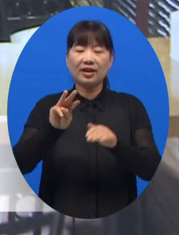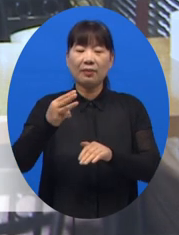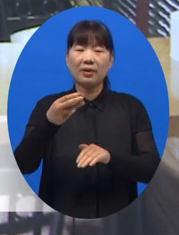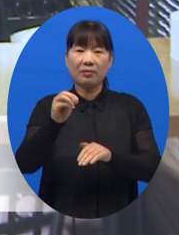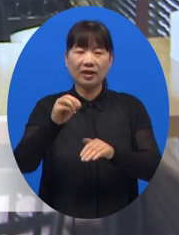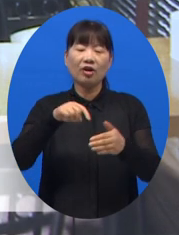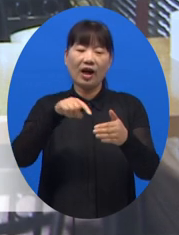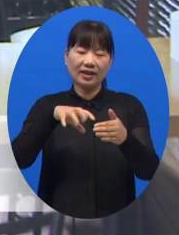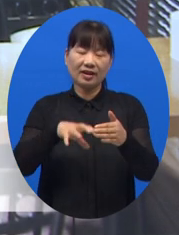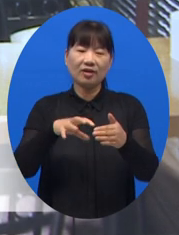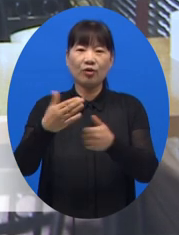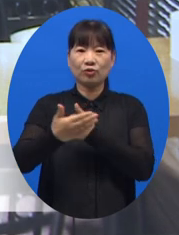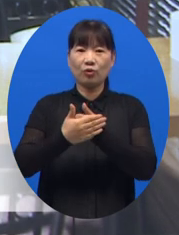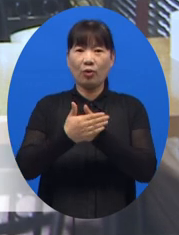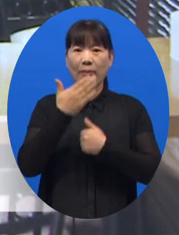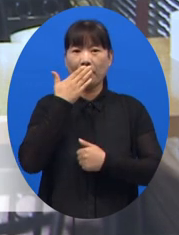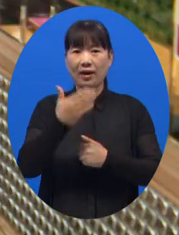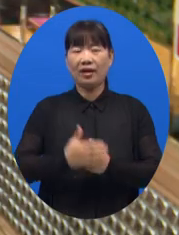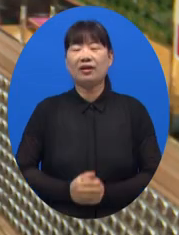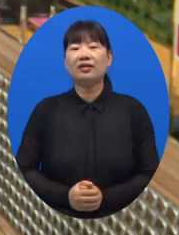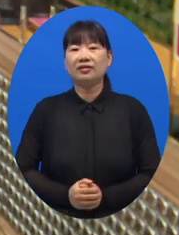기자가 현장 취재했습니다.